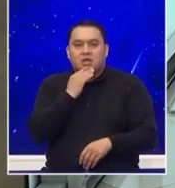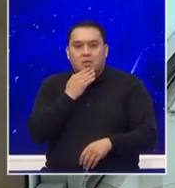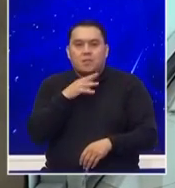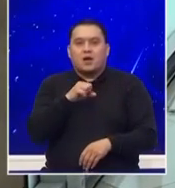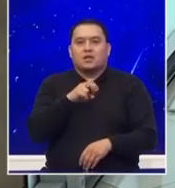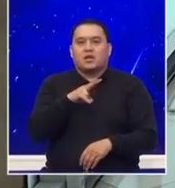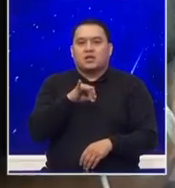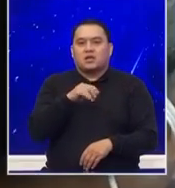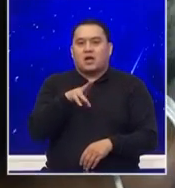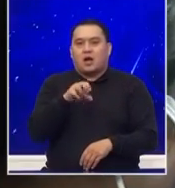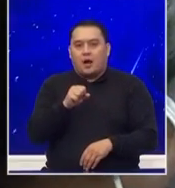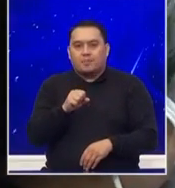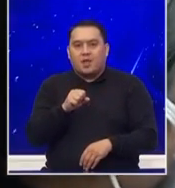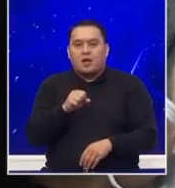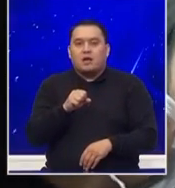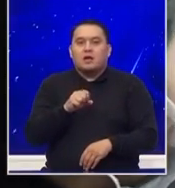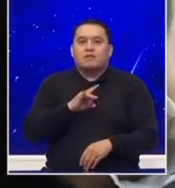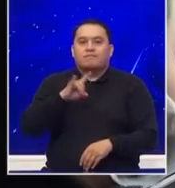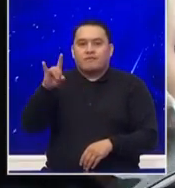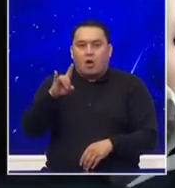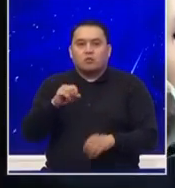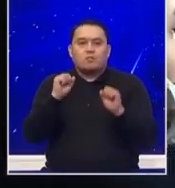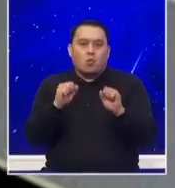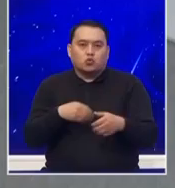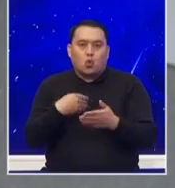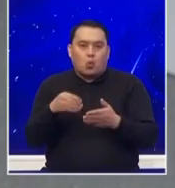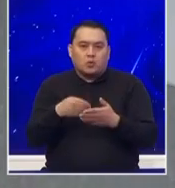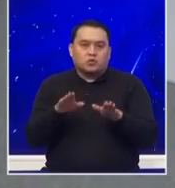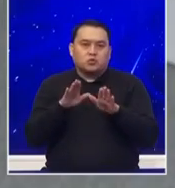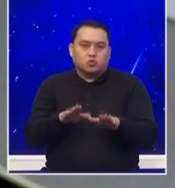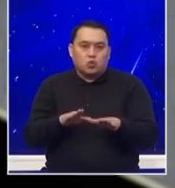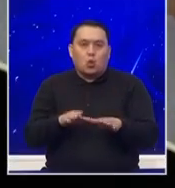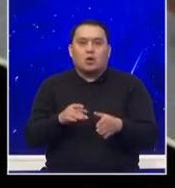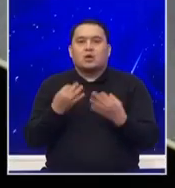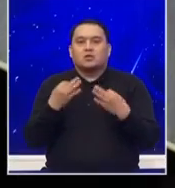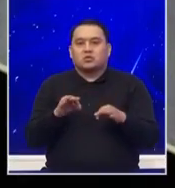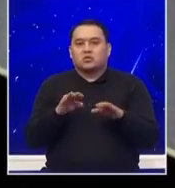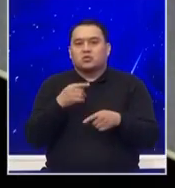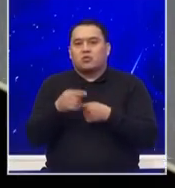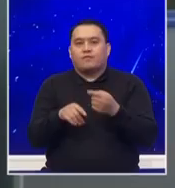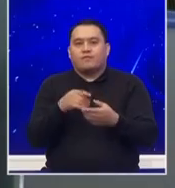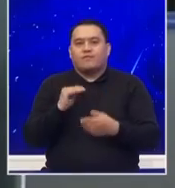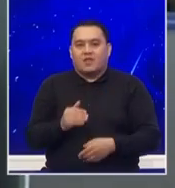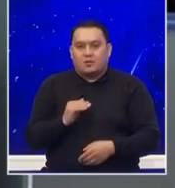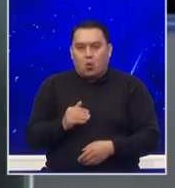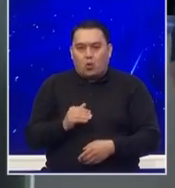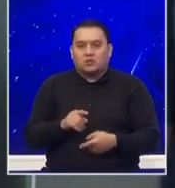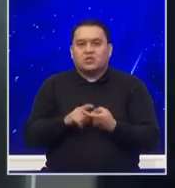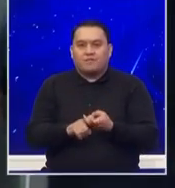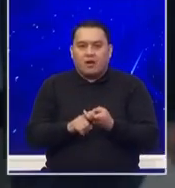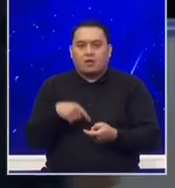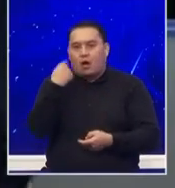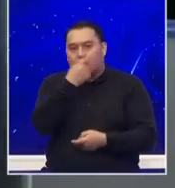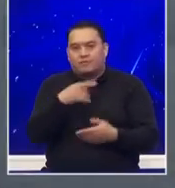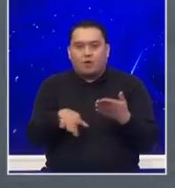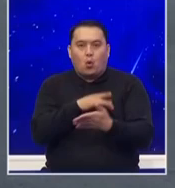Египта, Мальдив и Шри-Ланки. Билеты на рейсы в эти страны можно приобрести только как путевку и лишь через туристическую фирму. Что касается